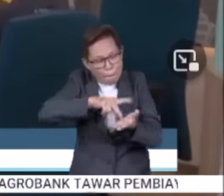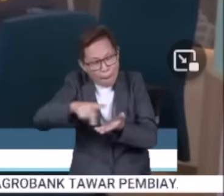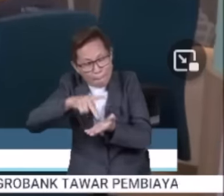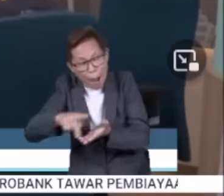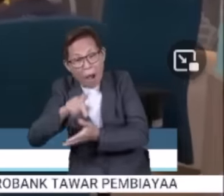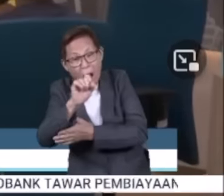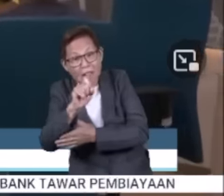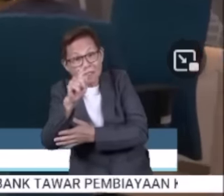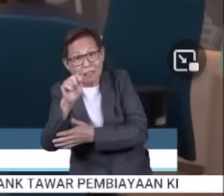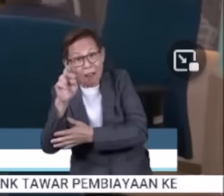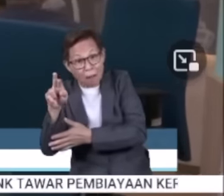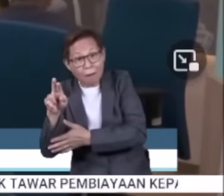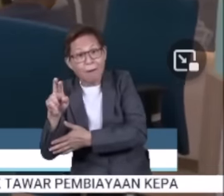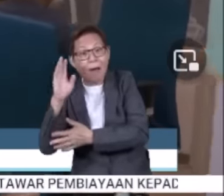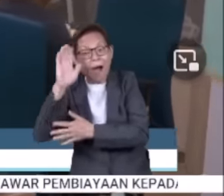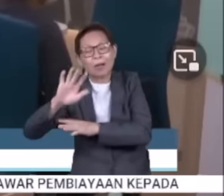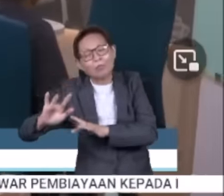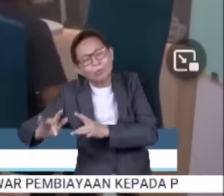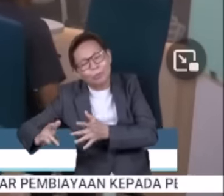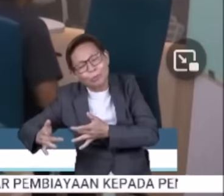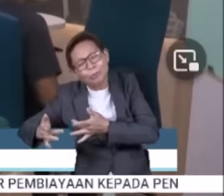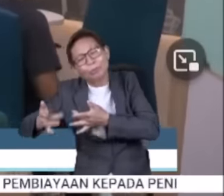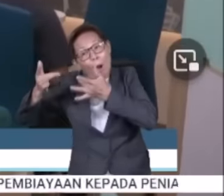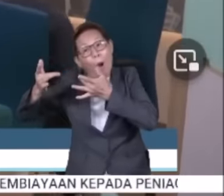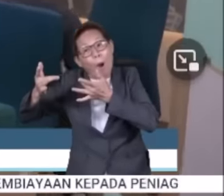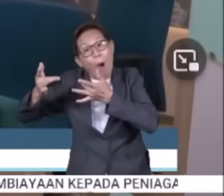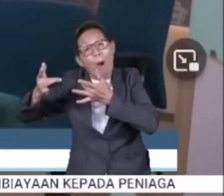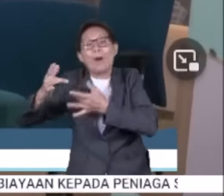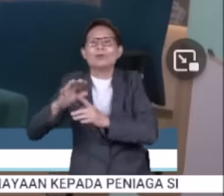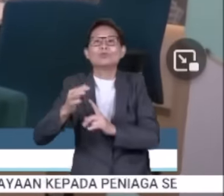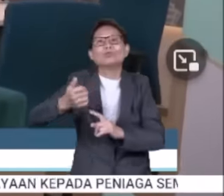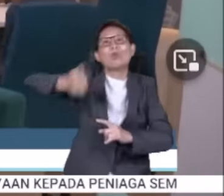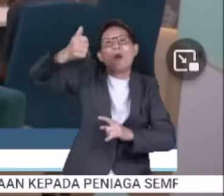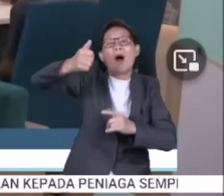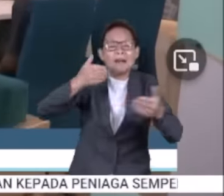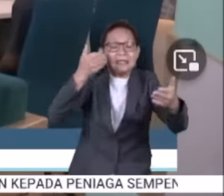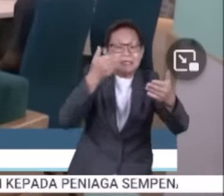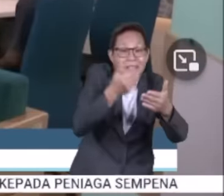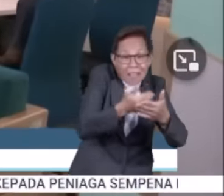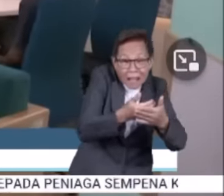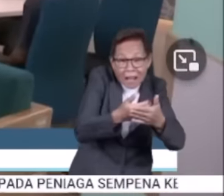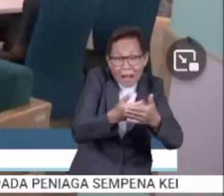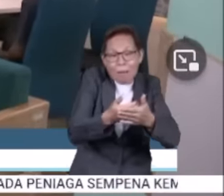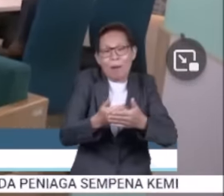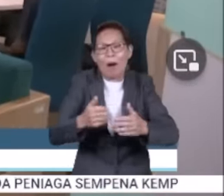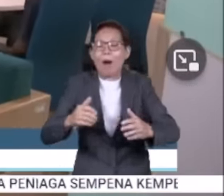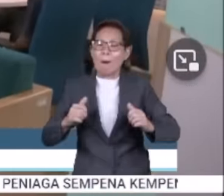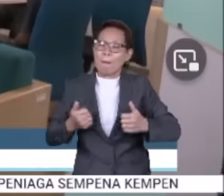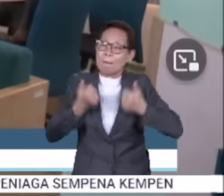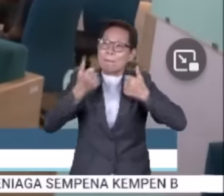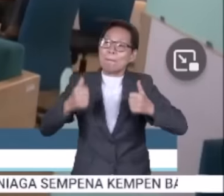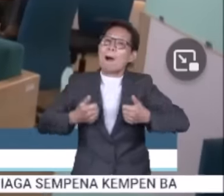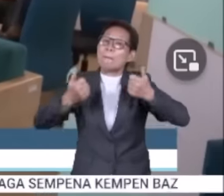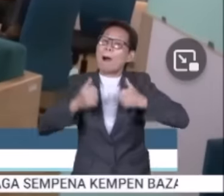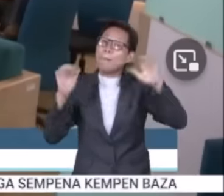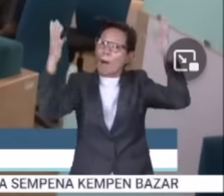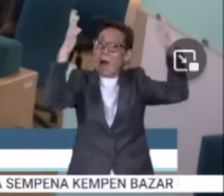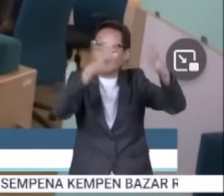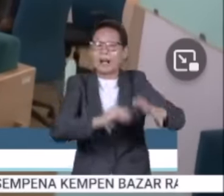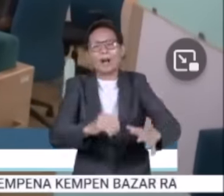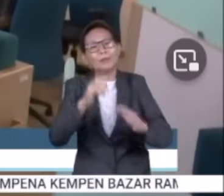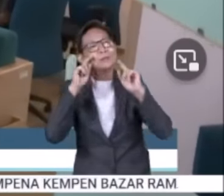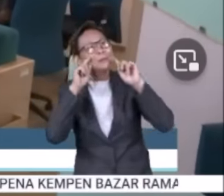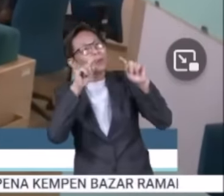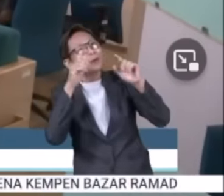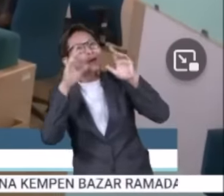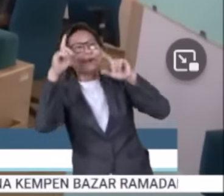STR yang dapat meringankan beban mereka, terutamanya menjelang perayaan Aidilfitri, malah jelas kelihatan keterujaan di